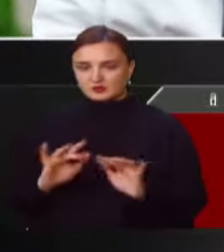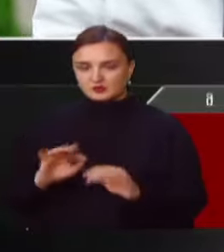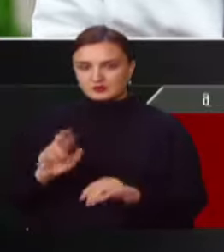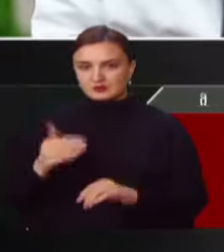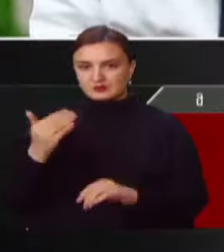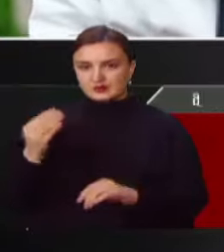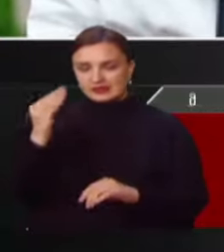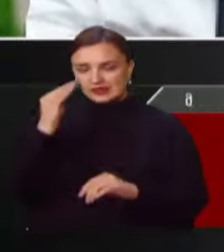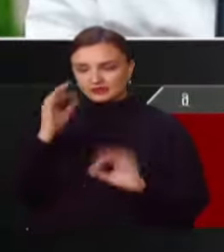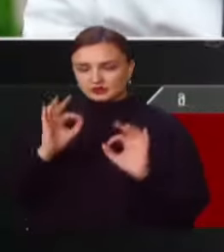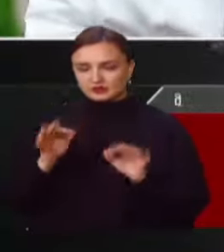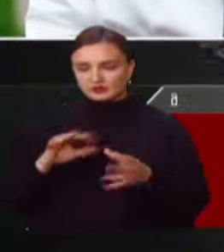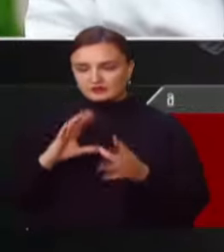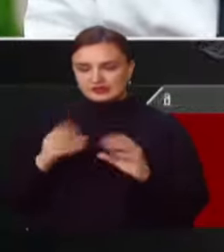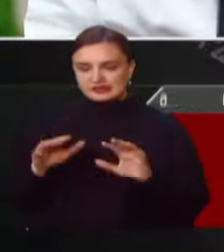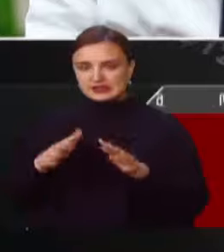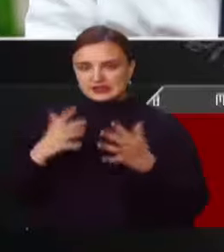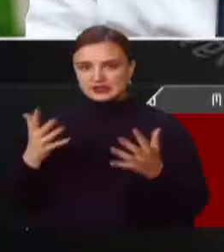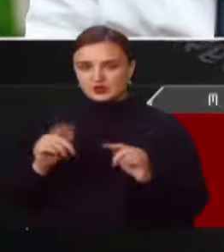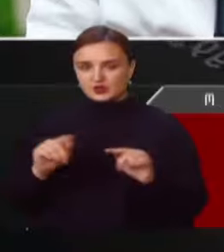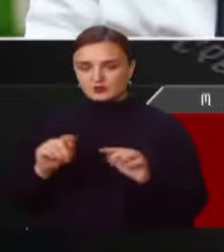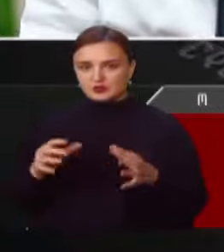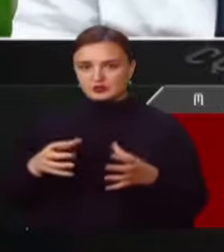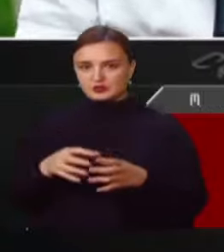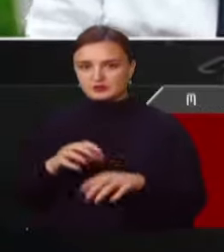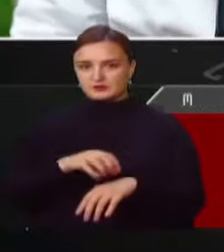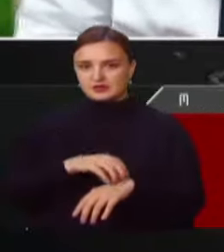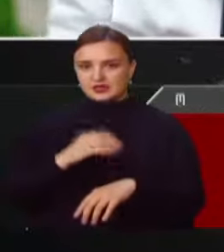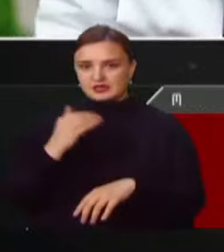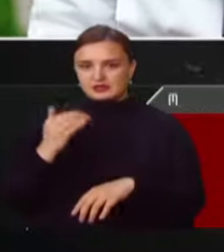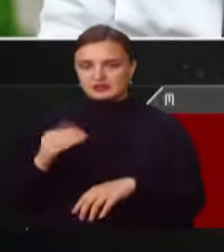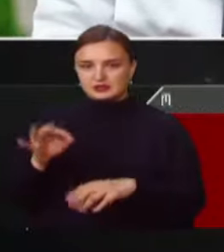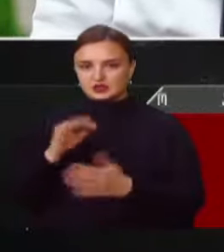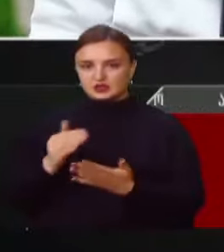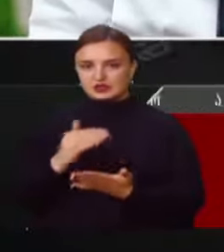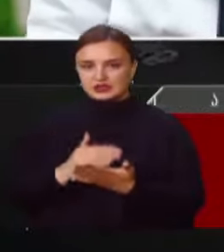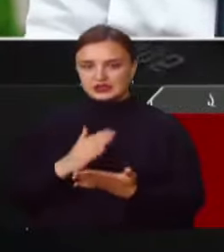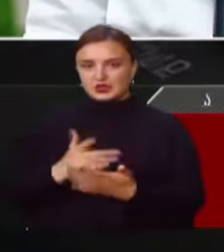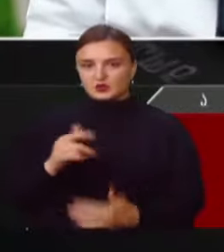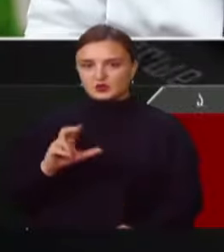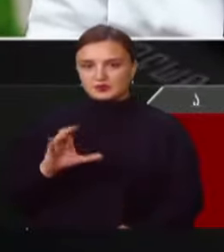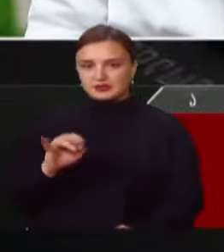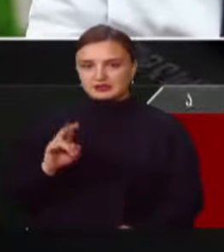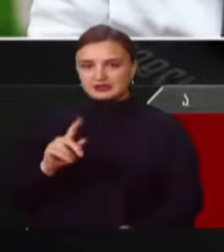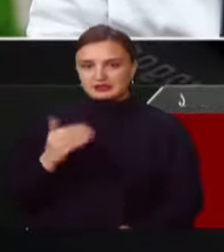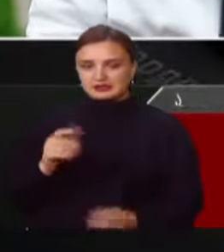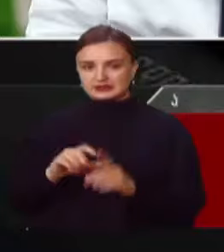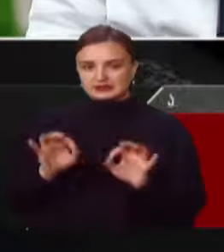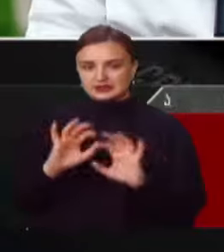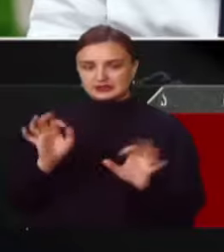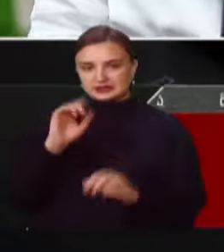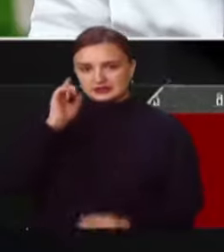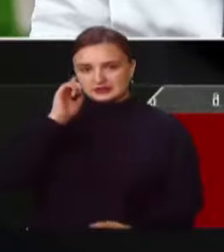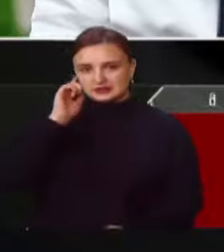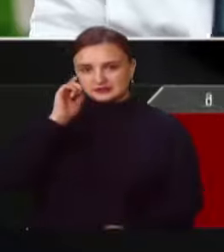მათი აზრით სწორედ ყველაზე მსხვილი ოპოზიციური პარტიის რიტორიკის შედეგი არის გუბას სანიკიძის ეს განცხადებაც.